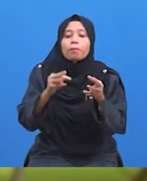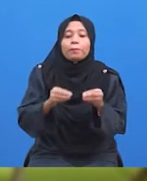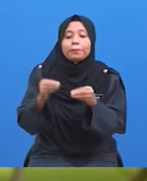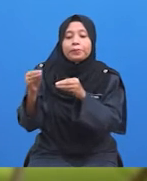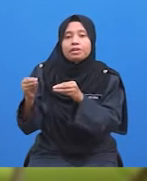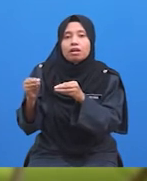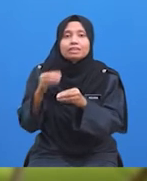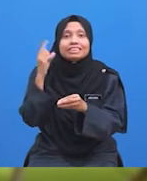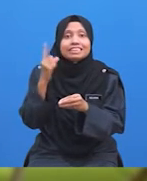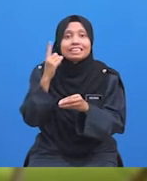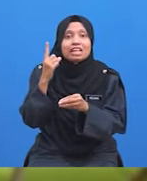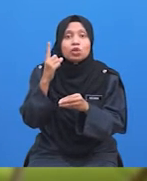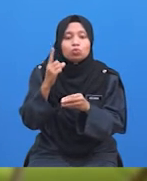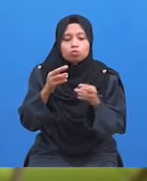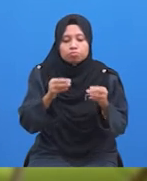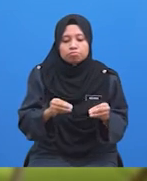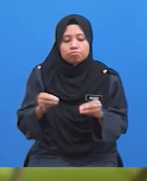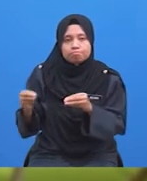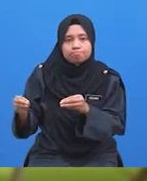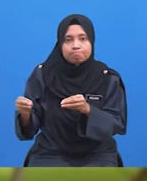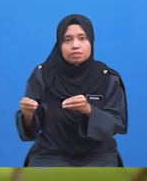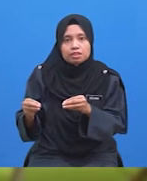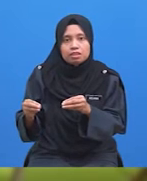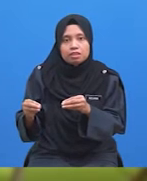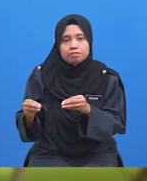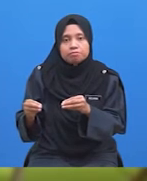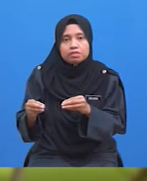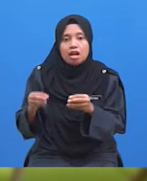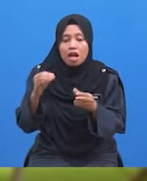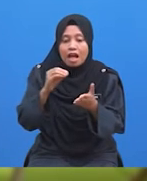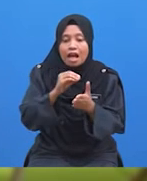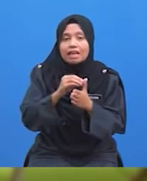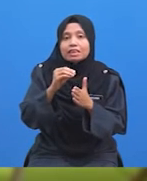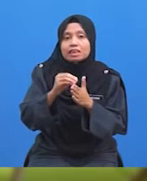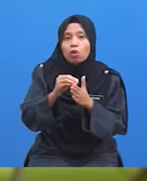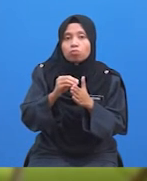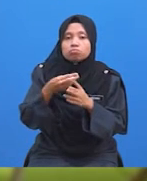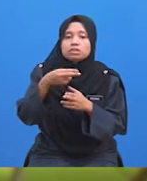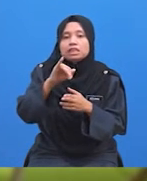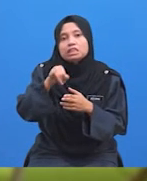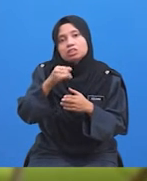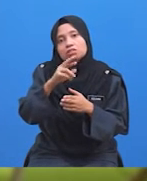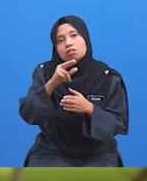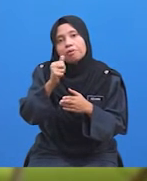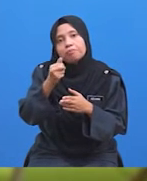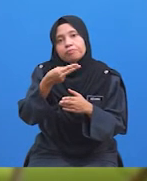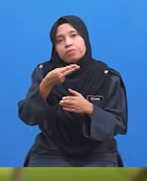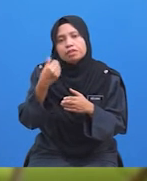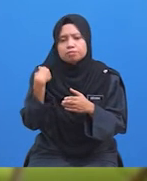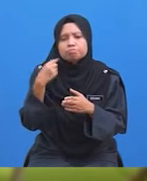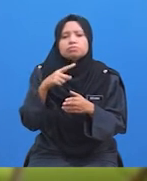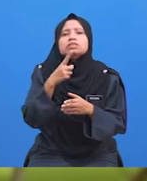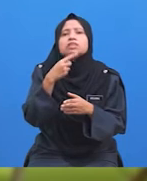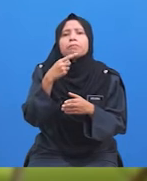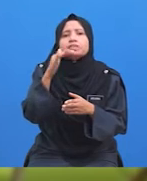seringkali migrasi dikaitkan dengan perpindahan atau penghijrahan Adita dalam kalangan